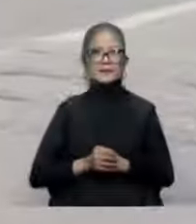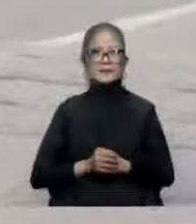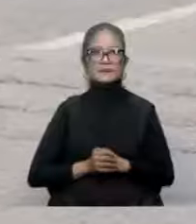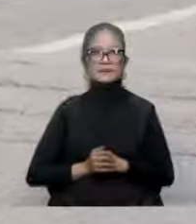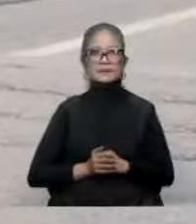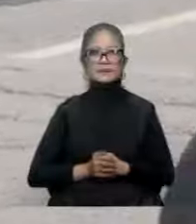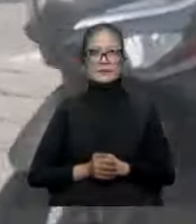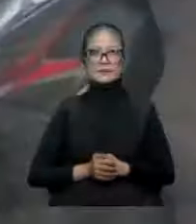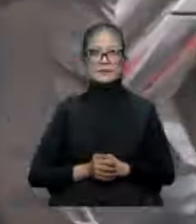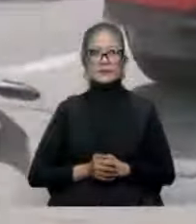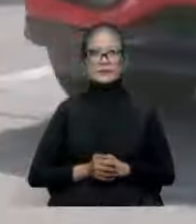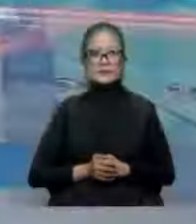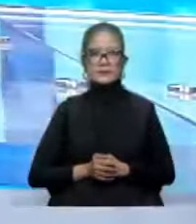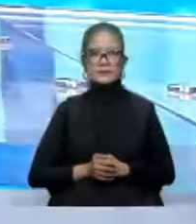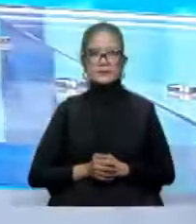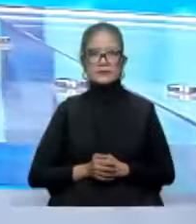iNews melaporkan.